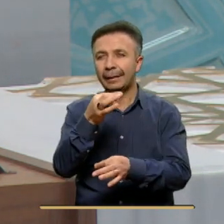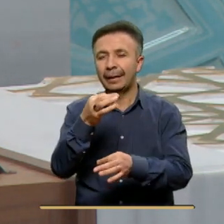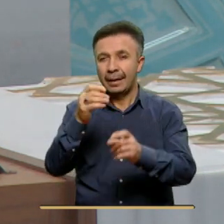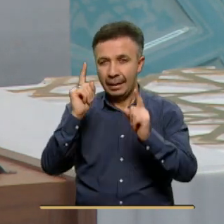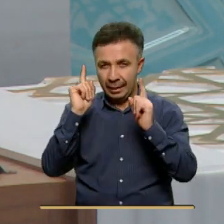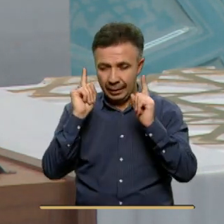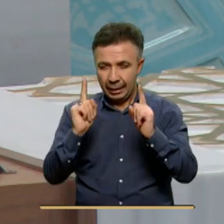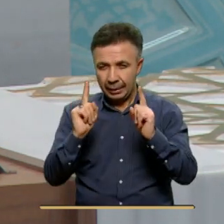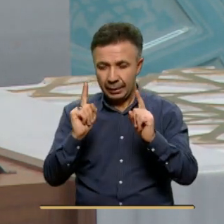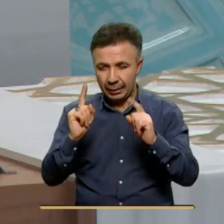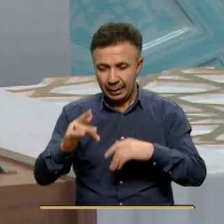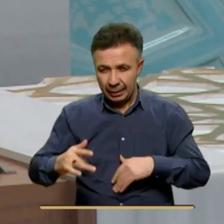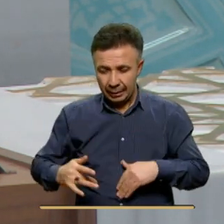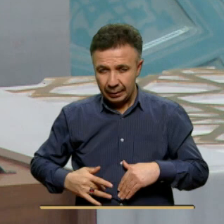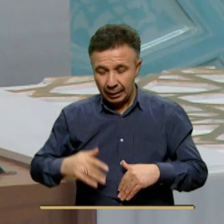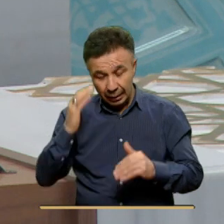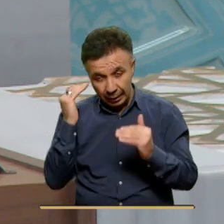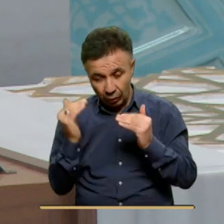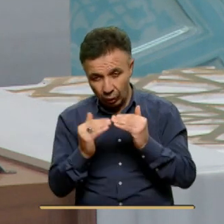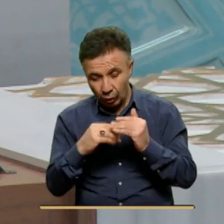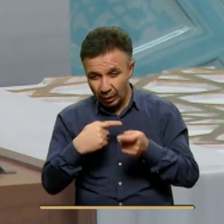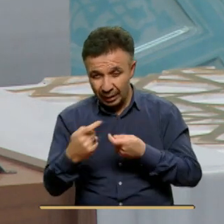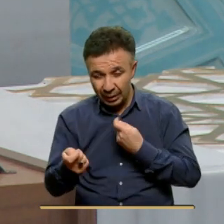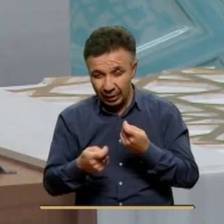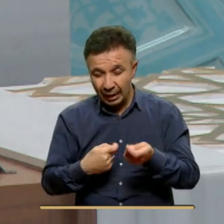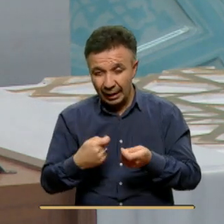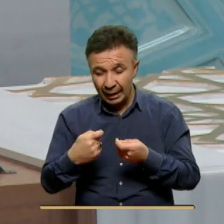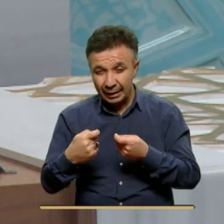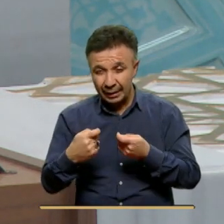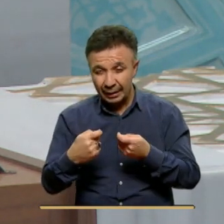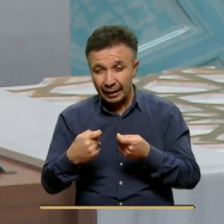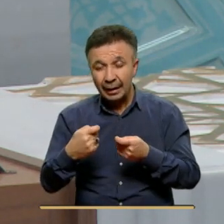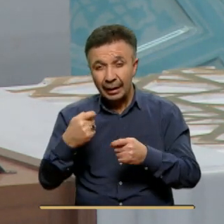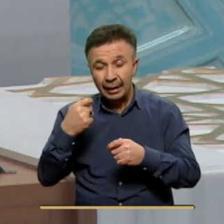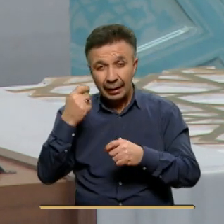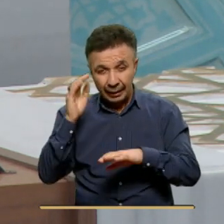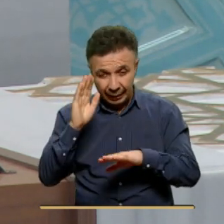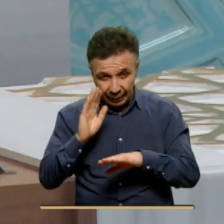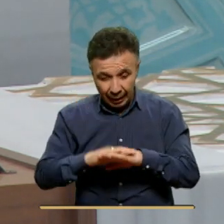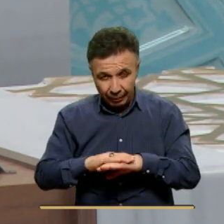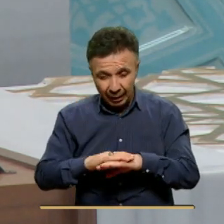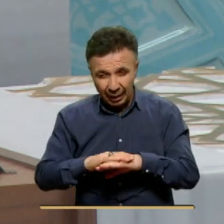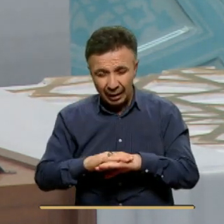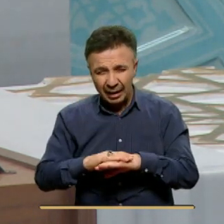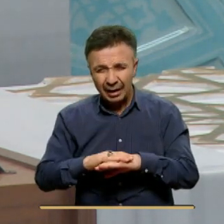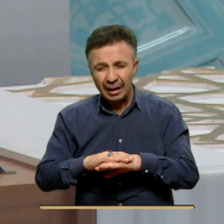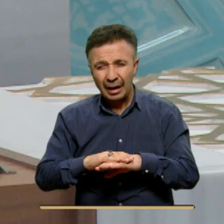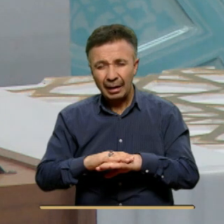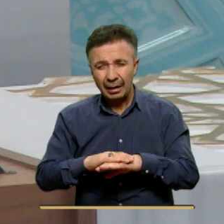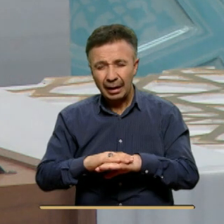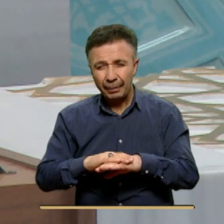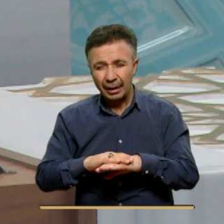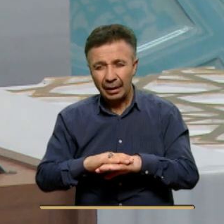rızaya dayanan ticaret olmaksızın mallarınızı aranızda haksız